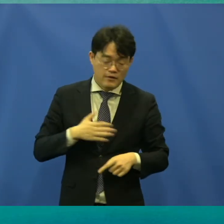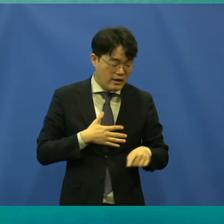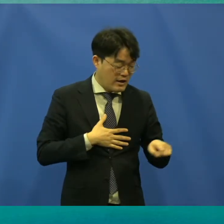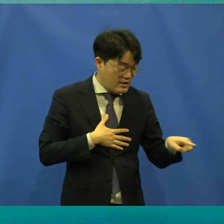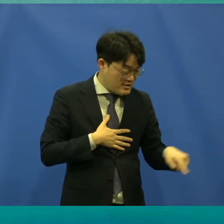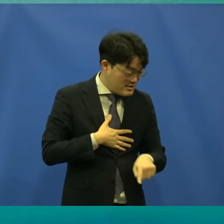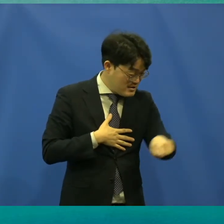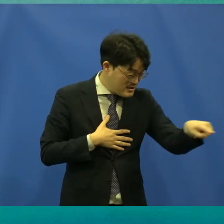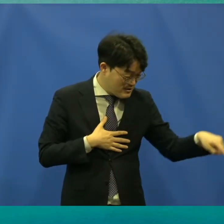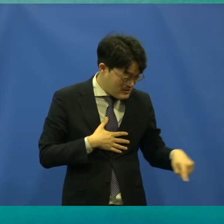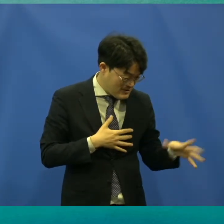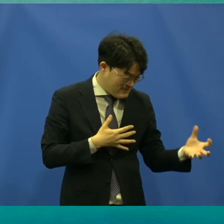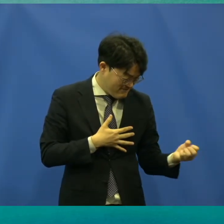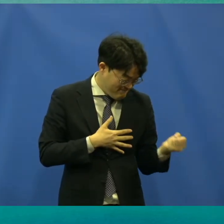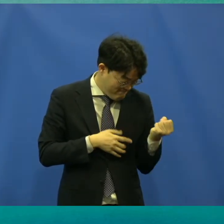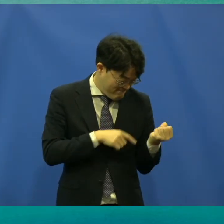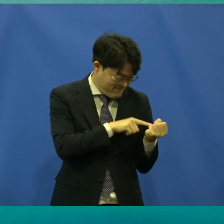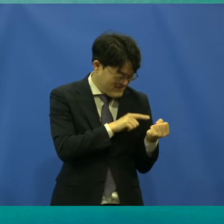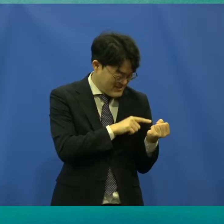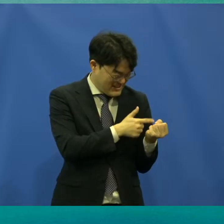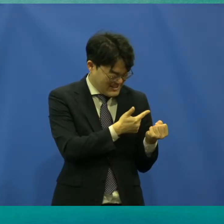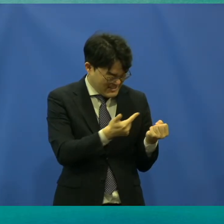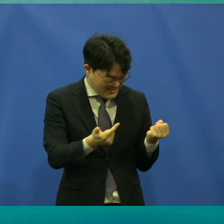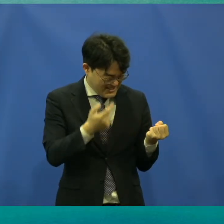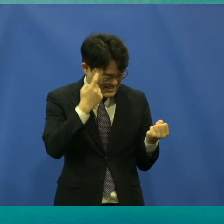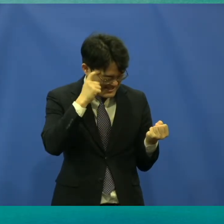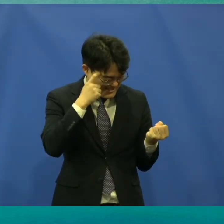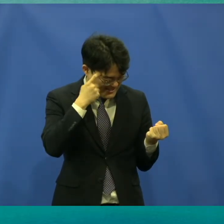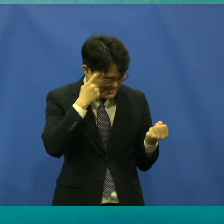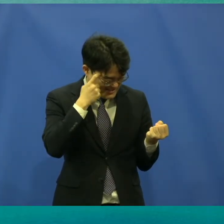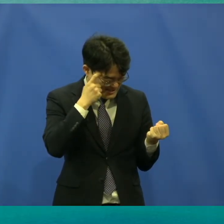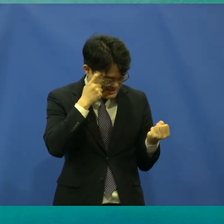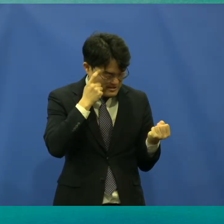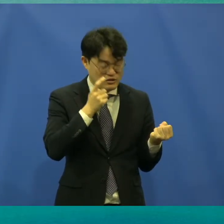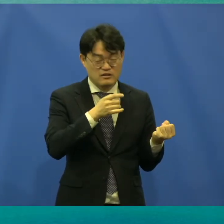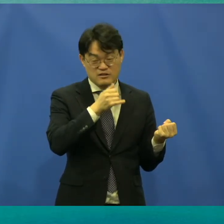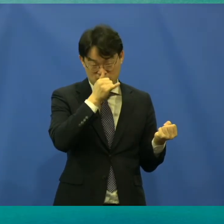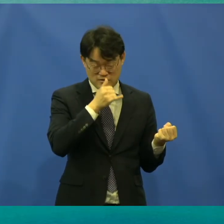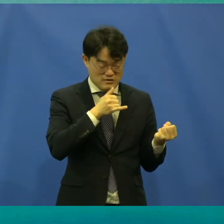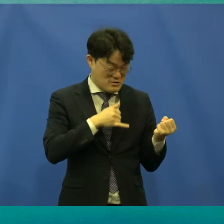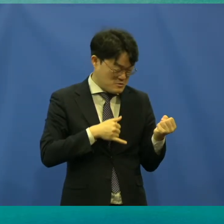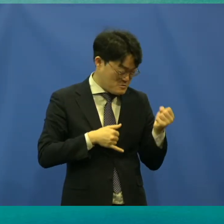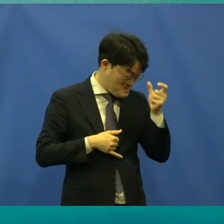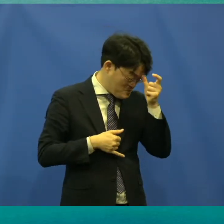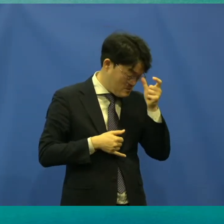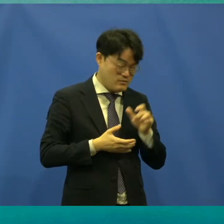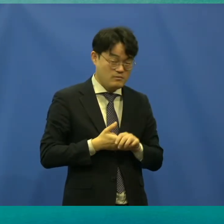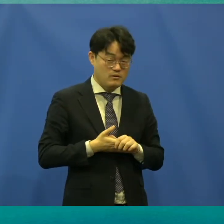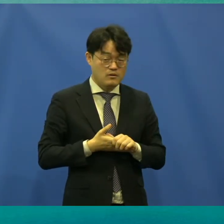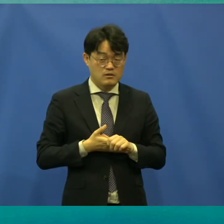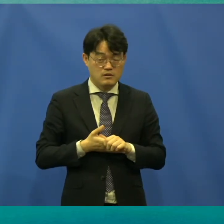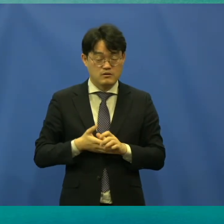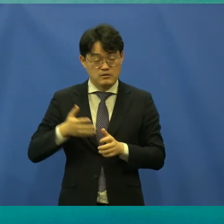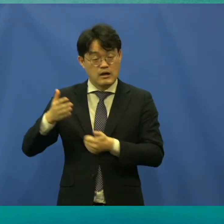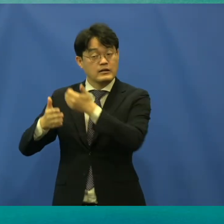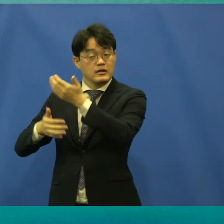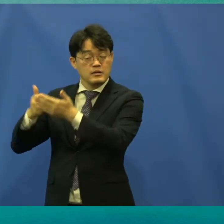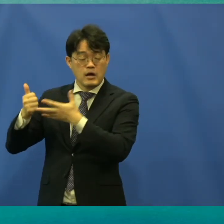수밖에 없으니까 하나님이 그걸 내어놓아라. 아브라함이 기꺼이